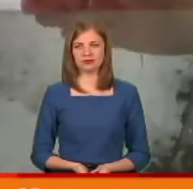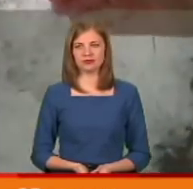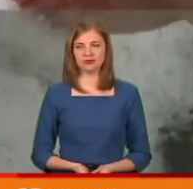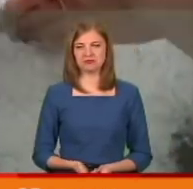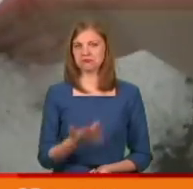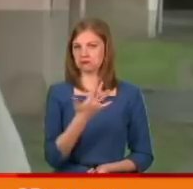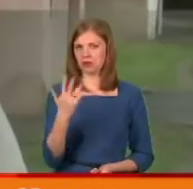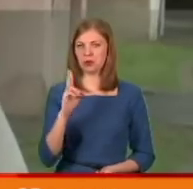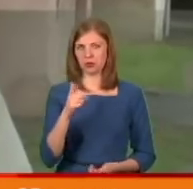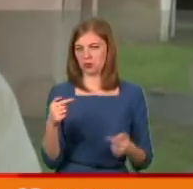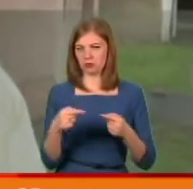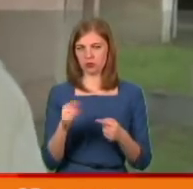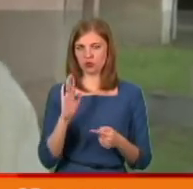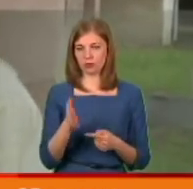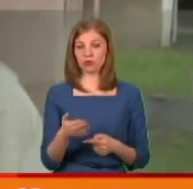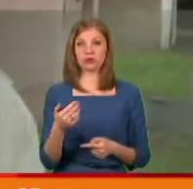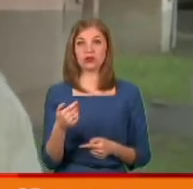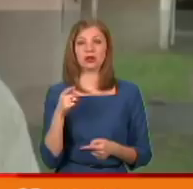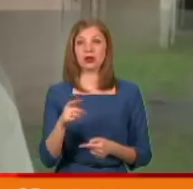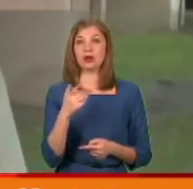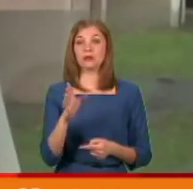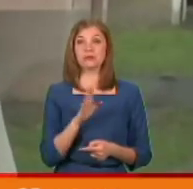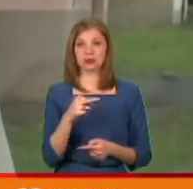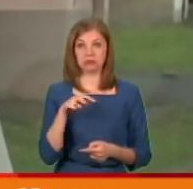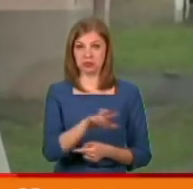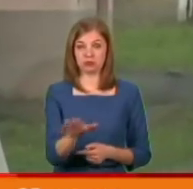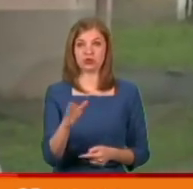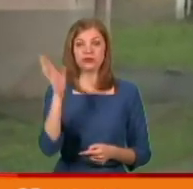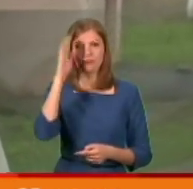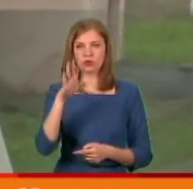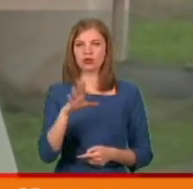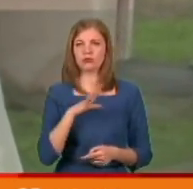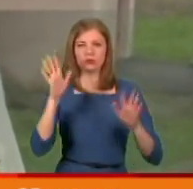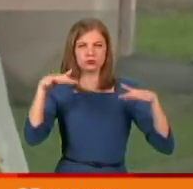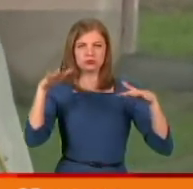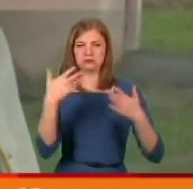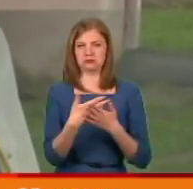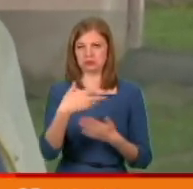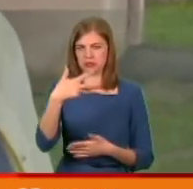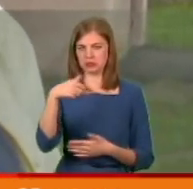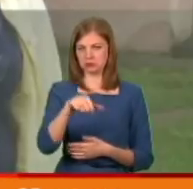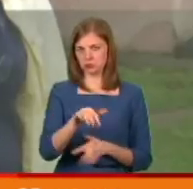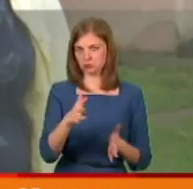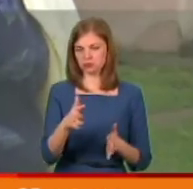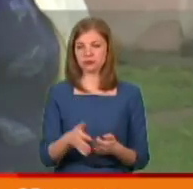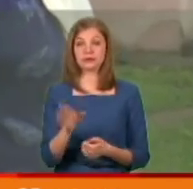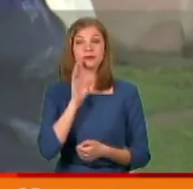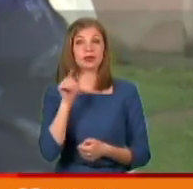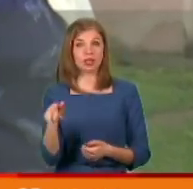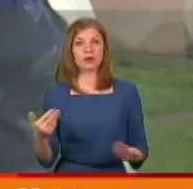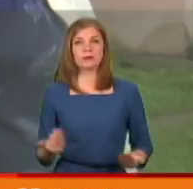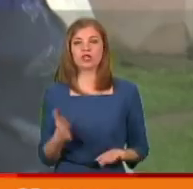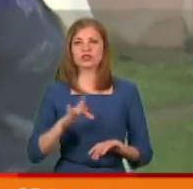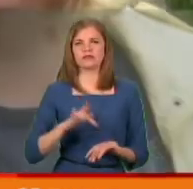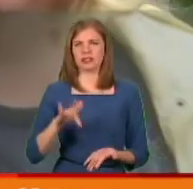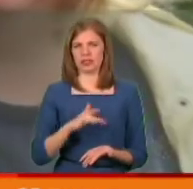пару кілограм буде. В чоботах ми би були, не пройшли. Вода була, дощ падав близько півгодини. Пані Тетяна мешкає в